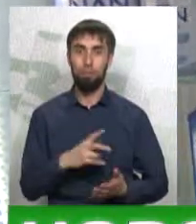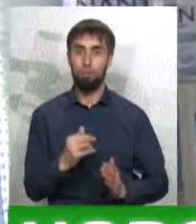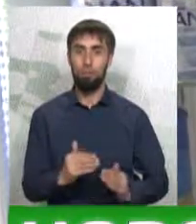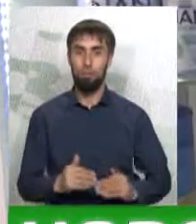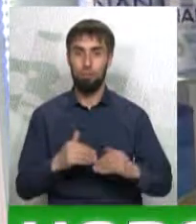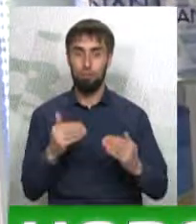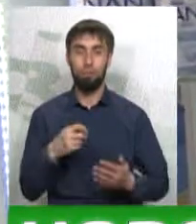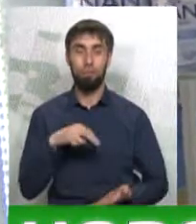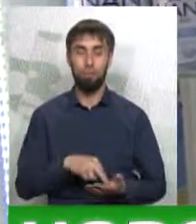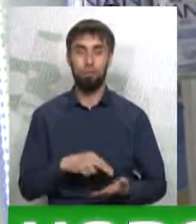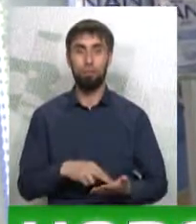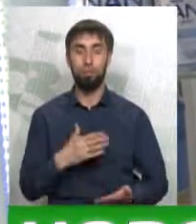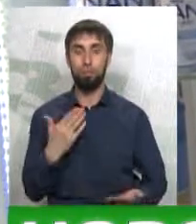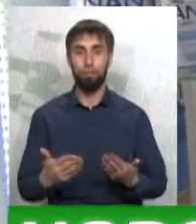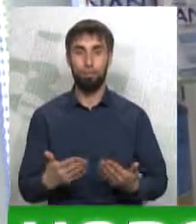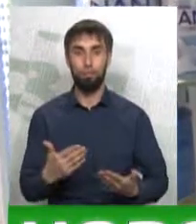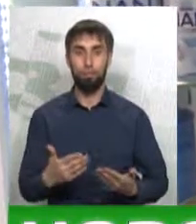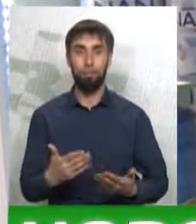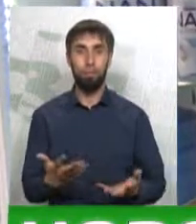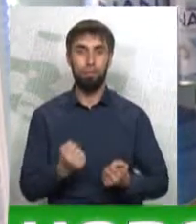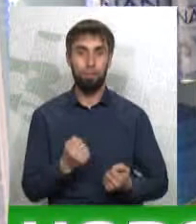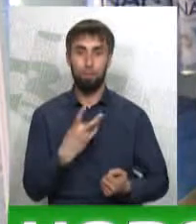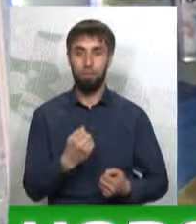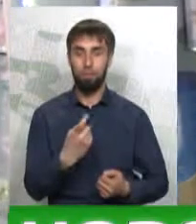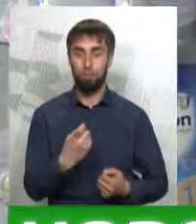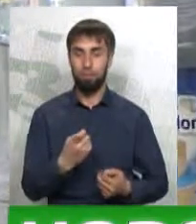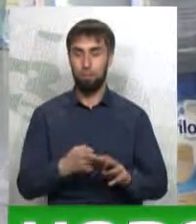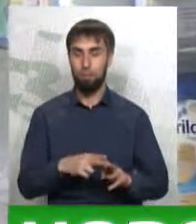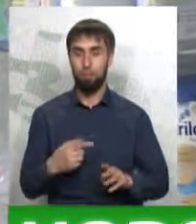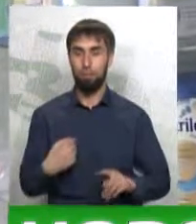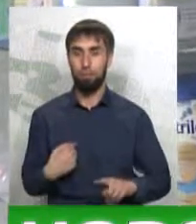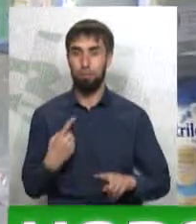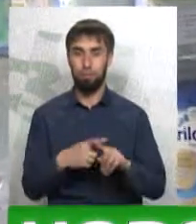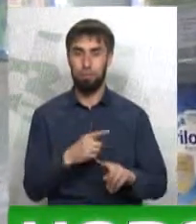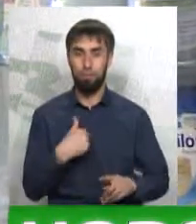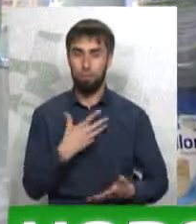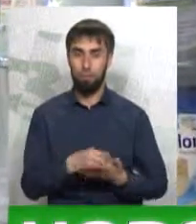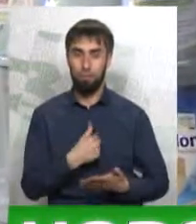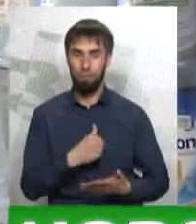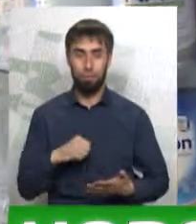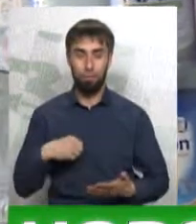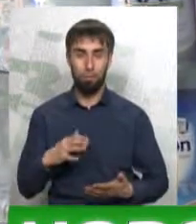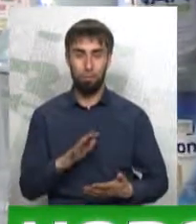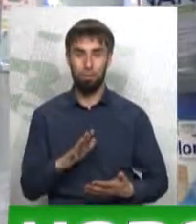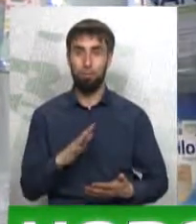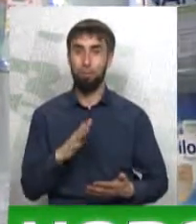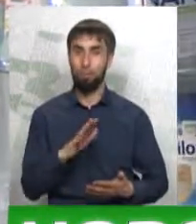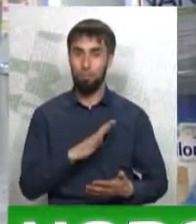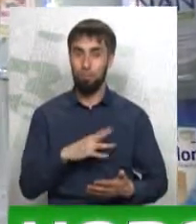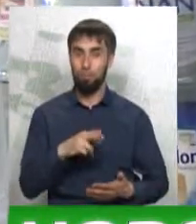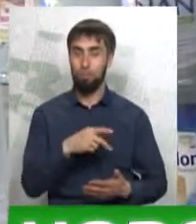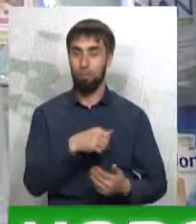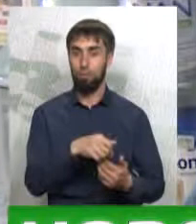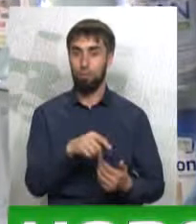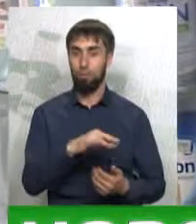повысились? Цены, если брать нас, то цены мы не повышаем. Но в связи с тем, что очень много товаров уходит